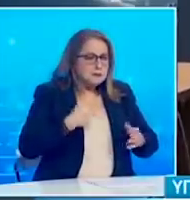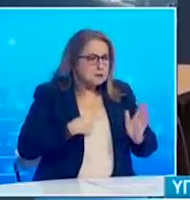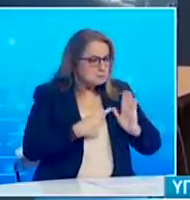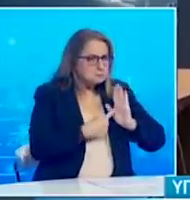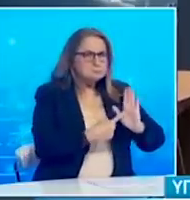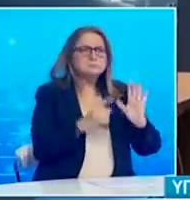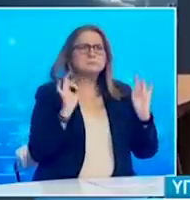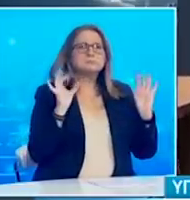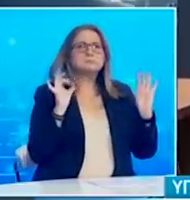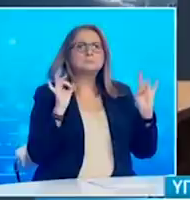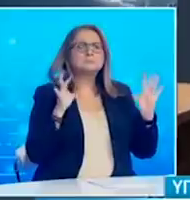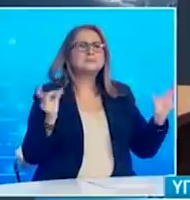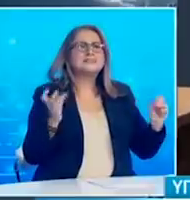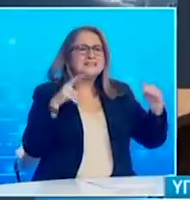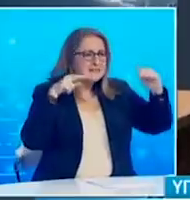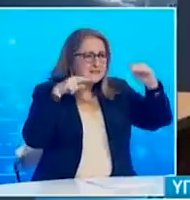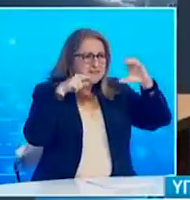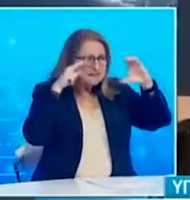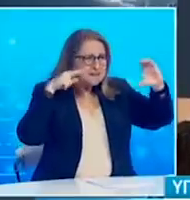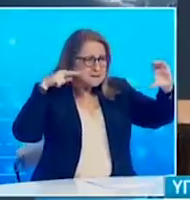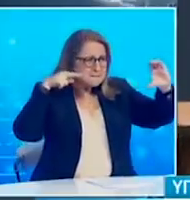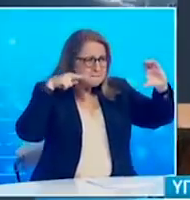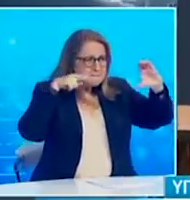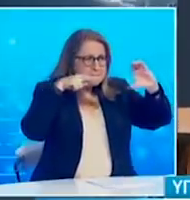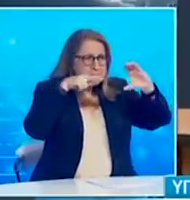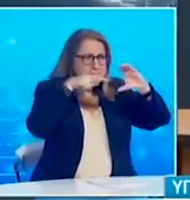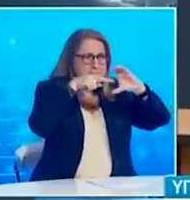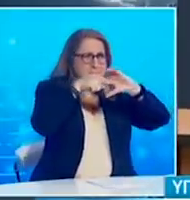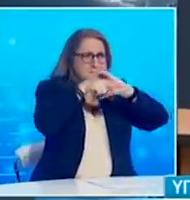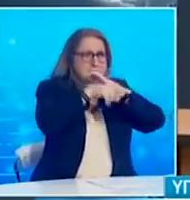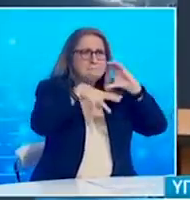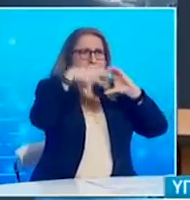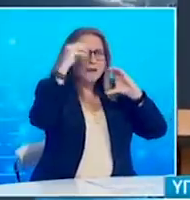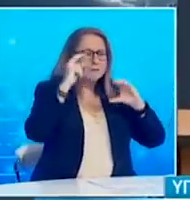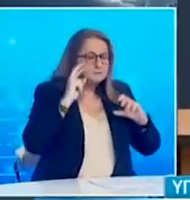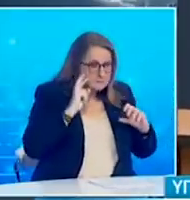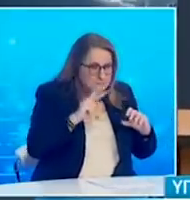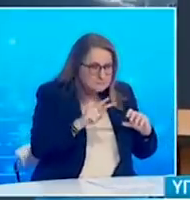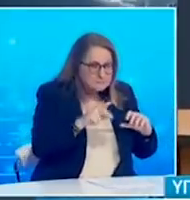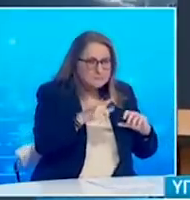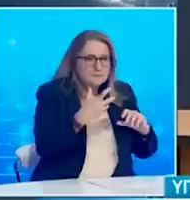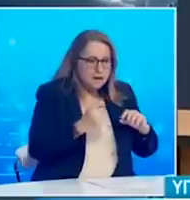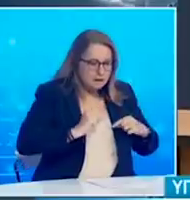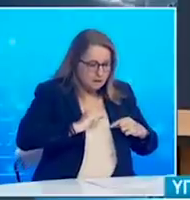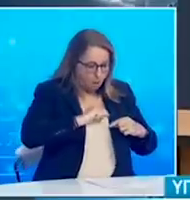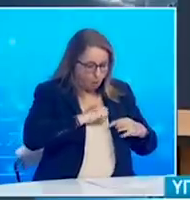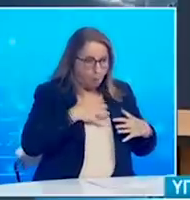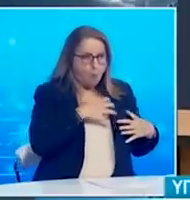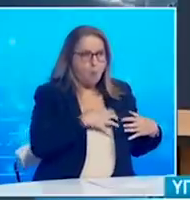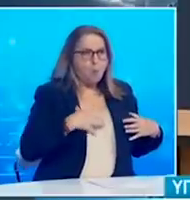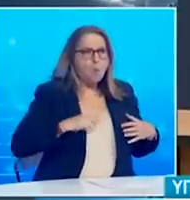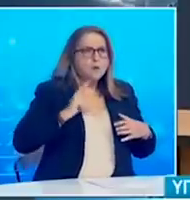μαγνητικές τομογραφίες φαινόταν ότι υπήρχε φλεγμονώδης στήθηση σε διάφορα όργανα. Είναι ένα φαινόμενο το οποίο δεν το καταλαβαίνουμε ακόμα